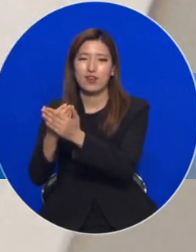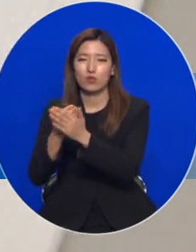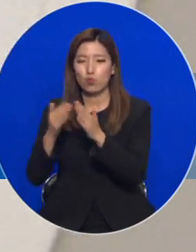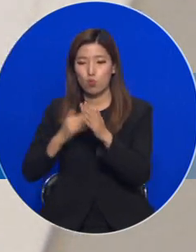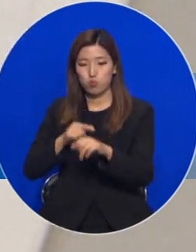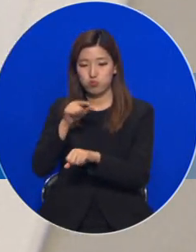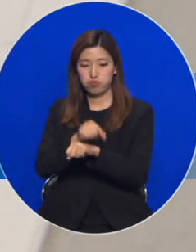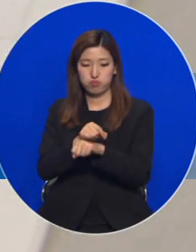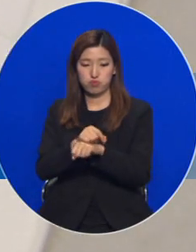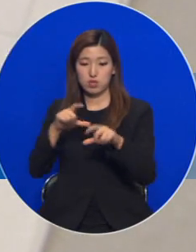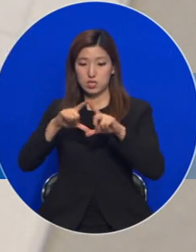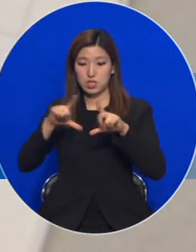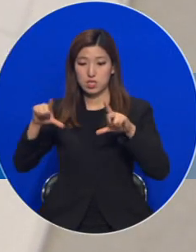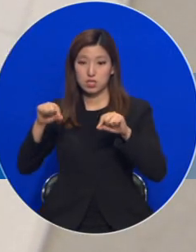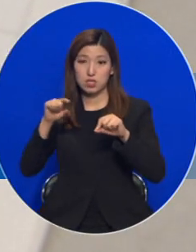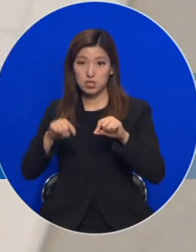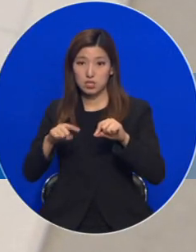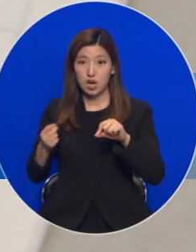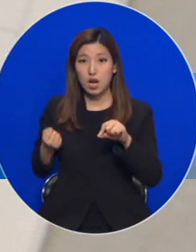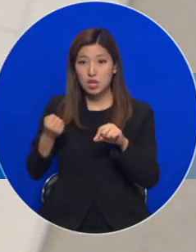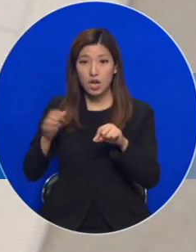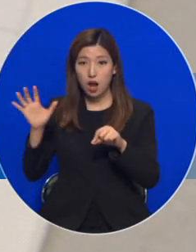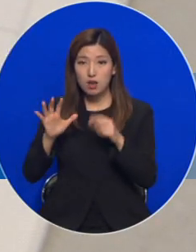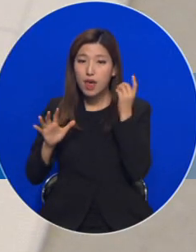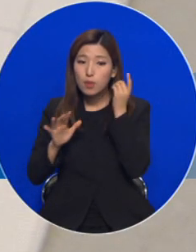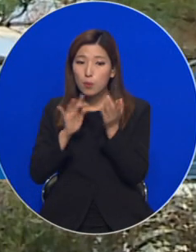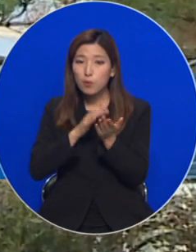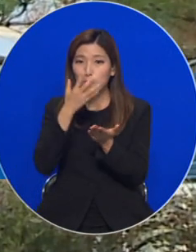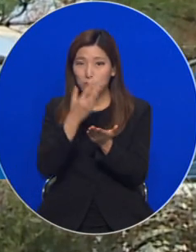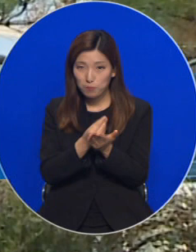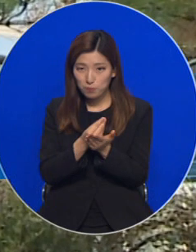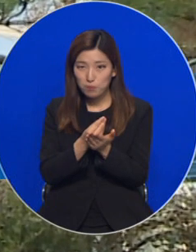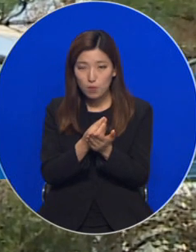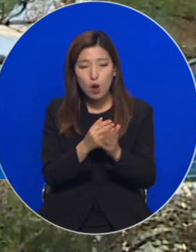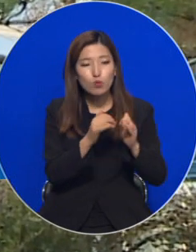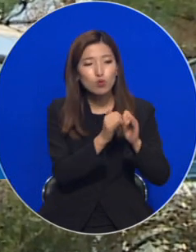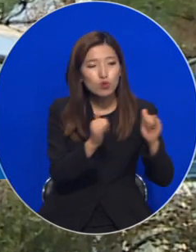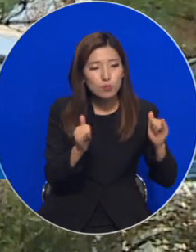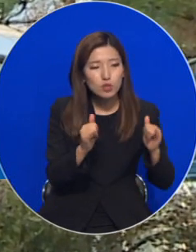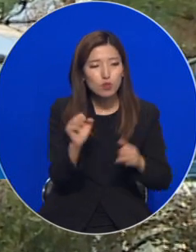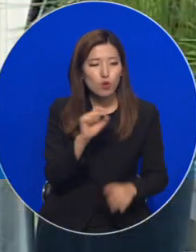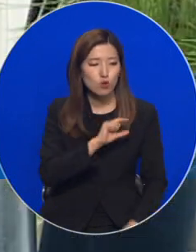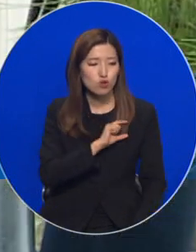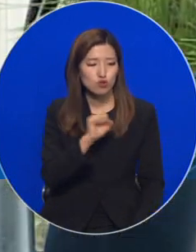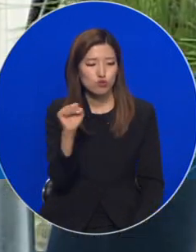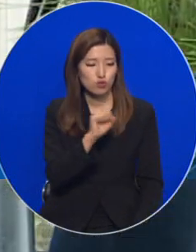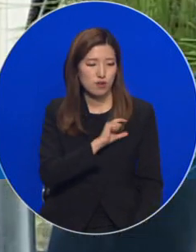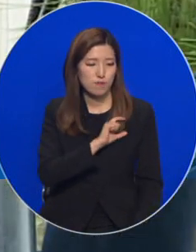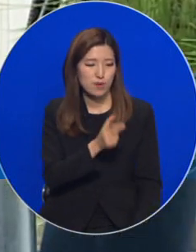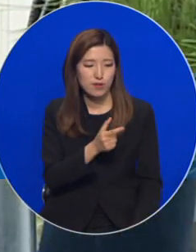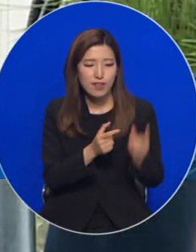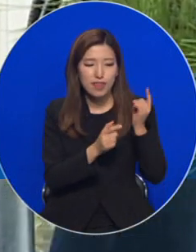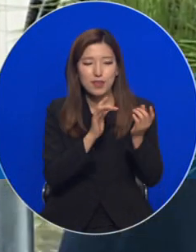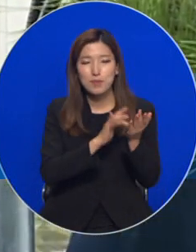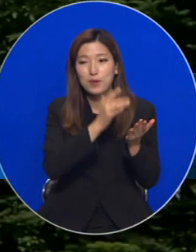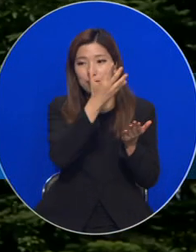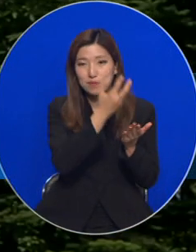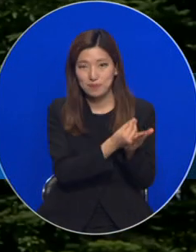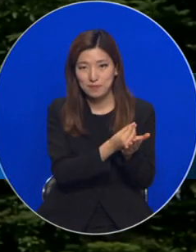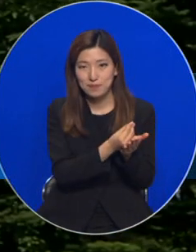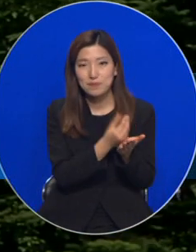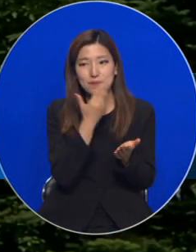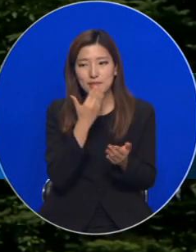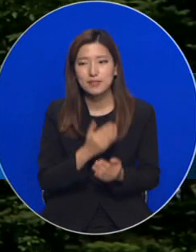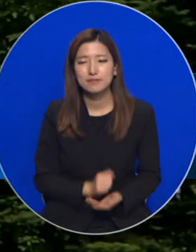국민에게 모바일 운전면허증을 선보일 계획입니다 또한 국가만 을 5g 무선 망 으로 전환해 공부 원이